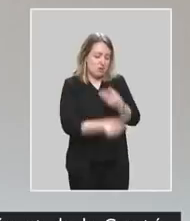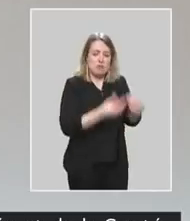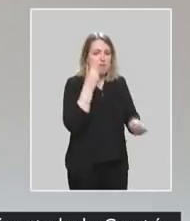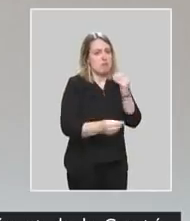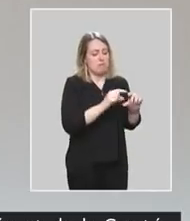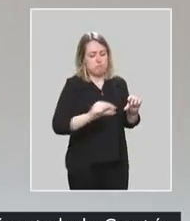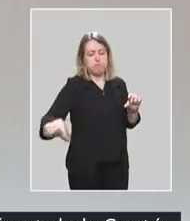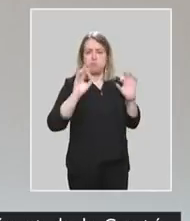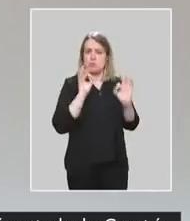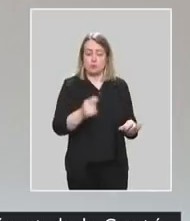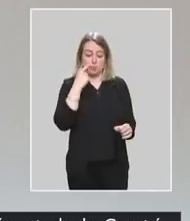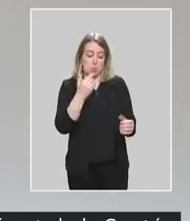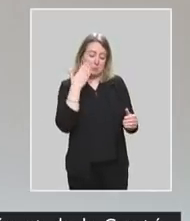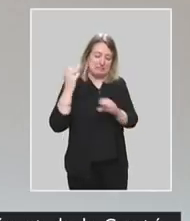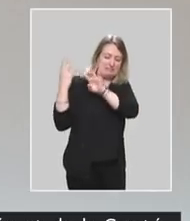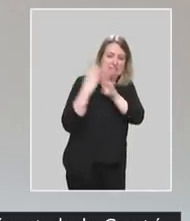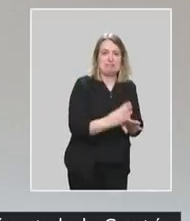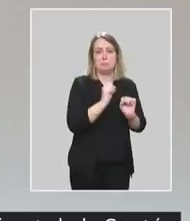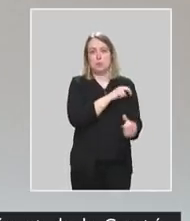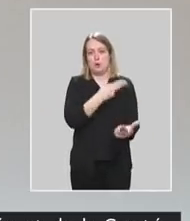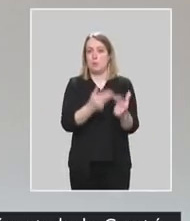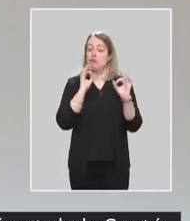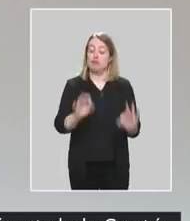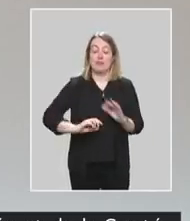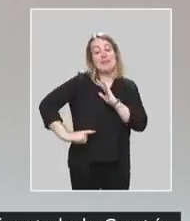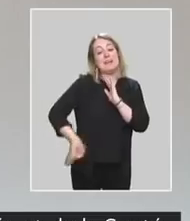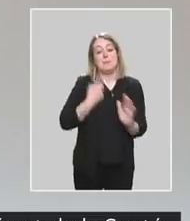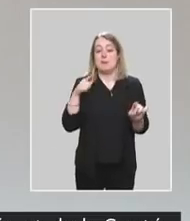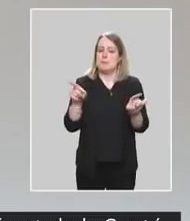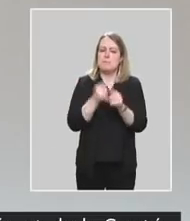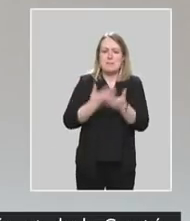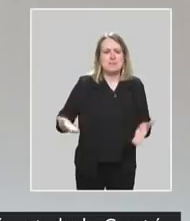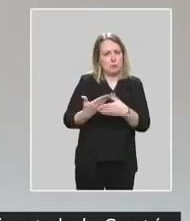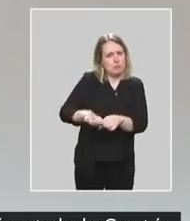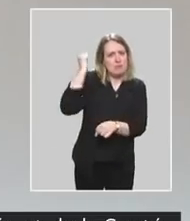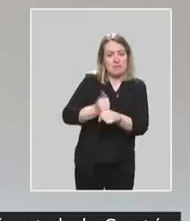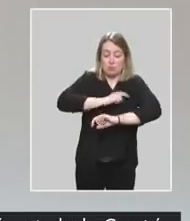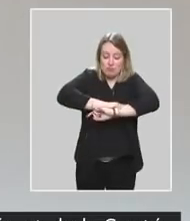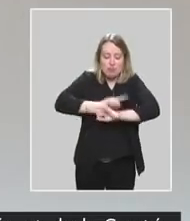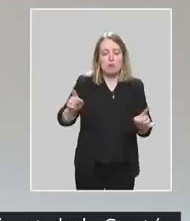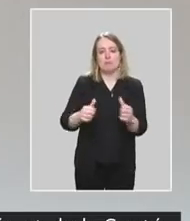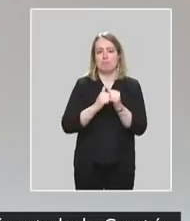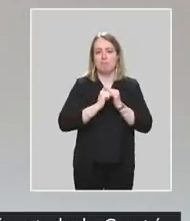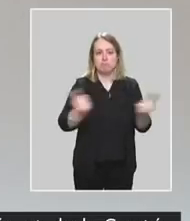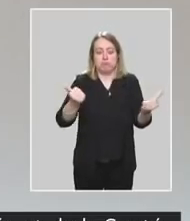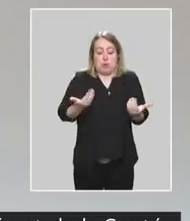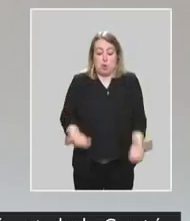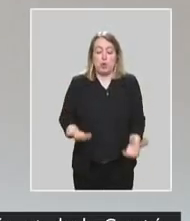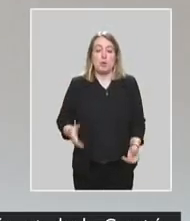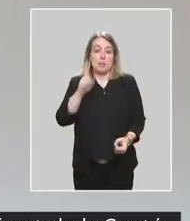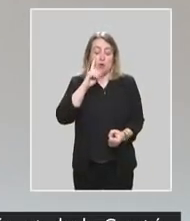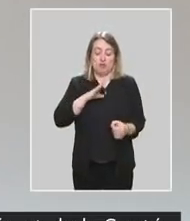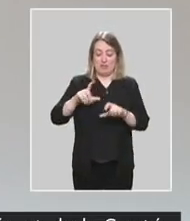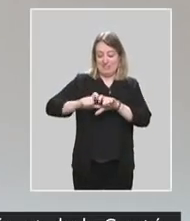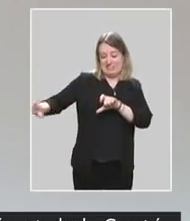pouvoir répondre à toute la demande. Et je redis un point qui est fondamental, qui n'est pas la même situation qu'il y a un an, c'est que nous avons en stock, à l'heure à laquelle je vous